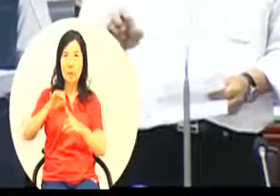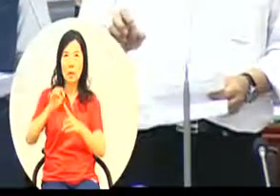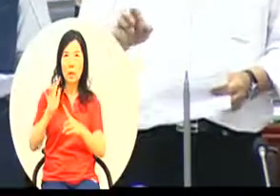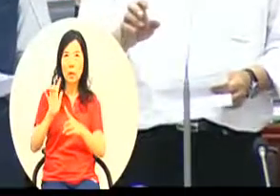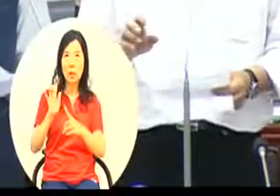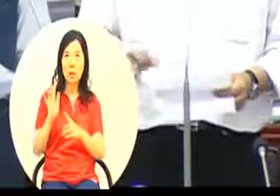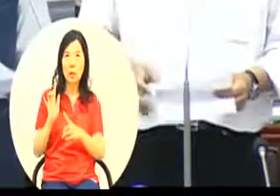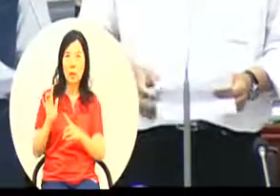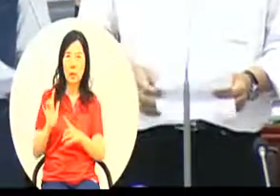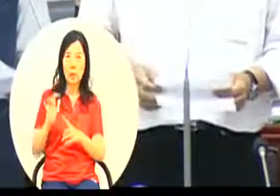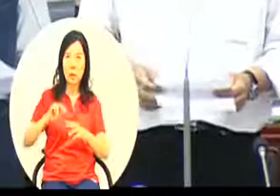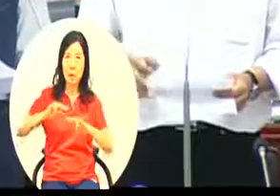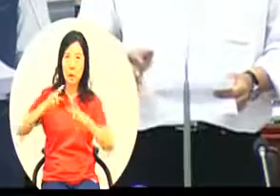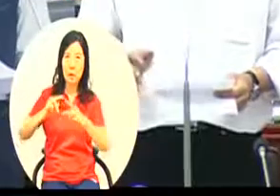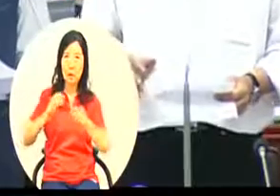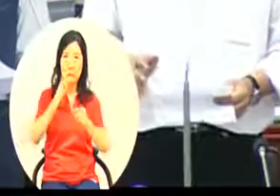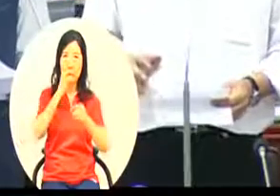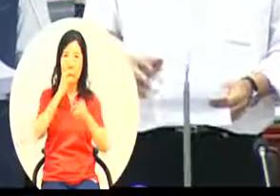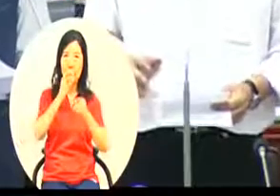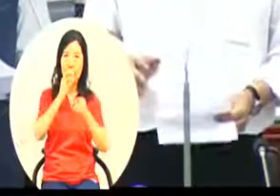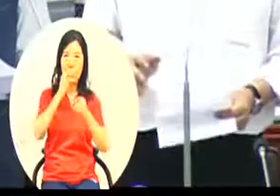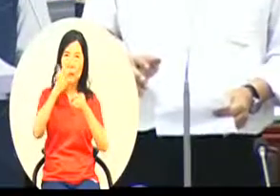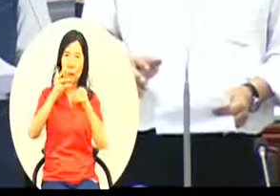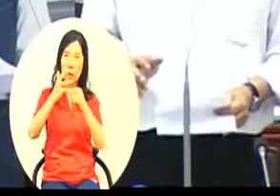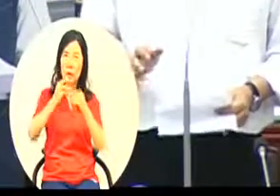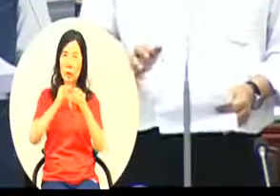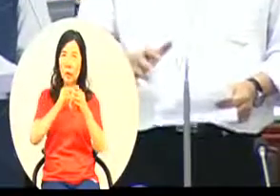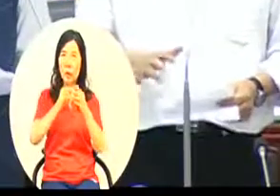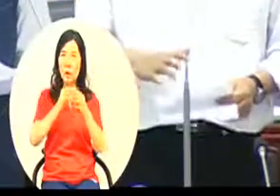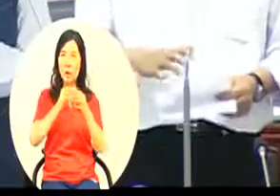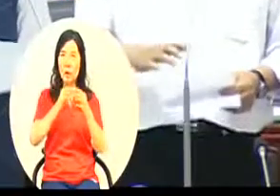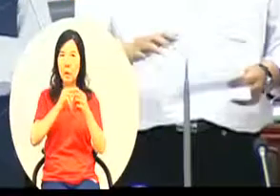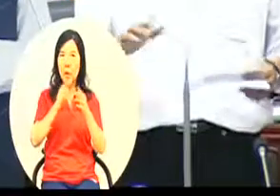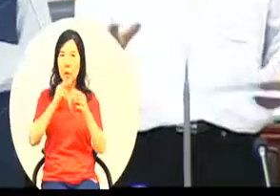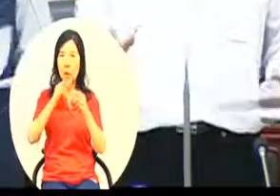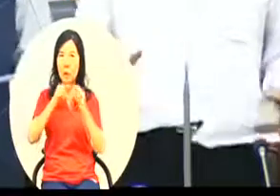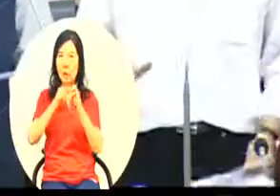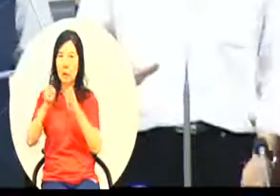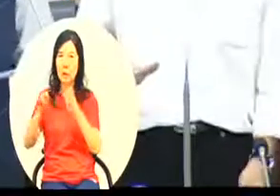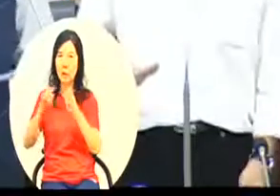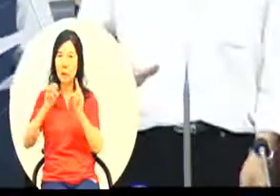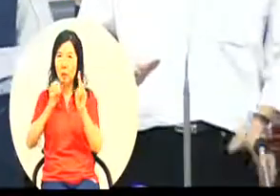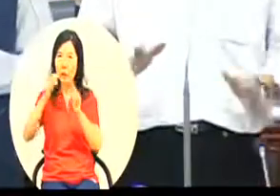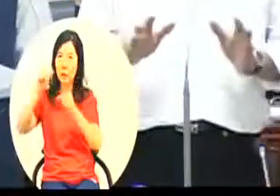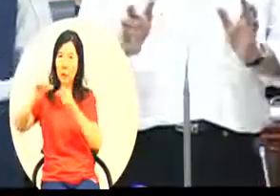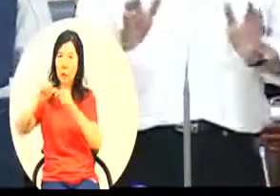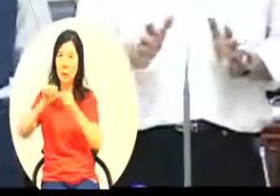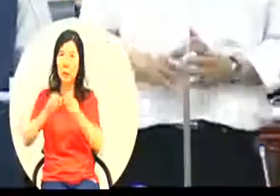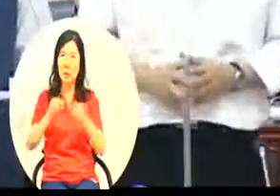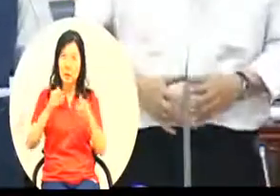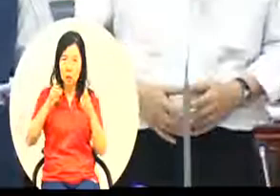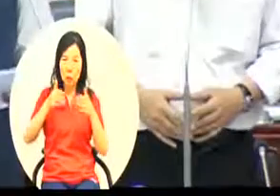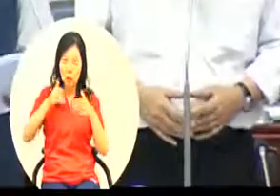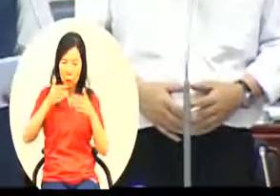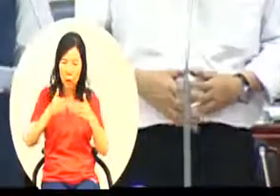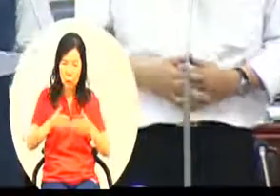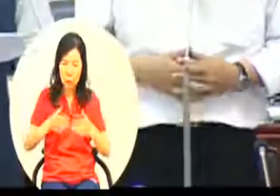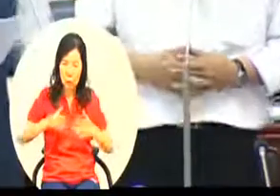个改善哈，从97年到105年，这中间我们大概整个重要的路段哈，有改造了大